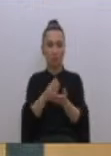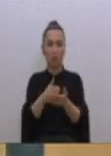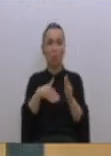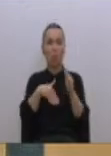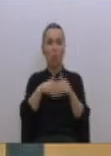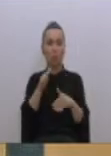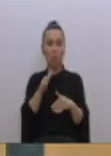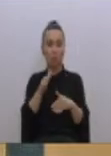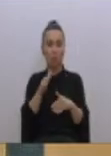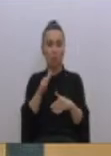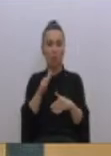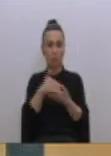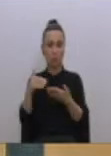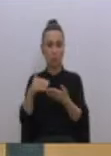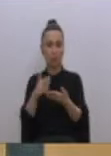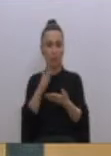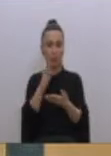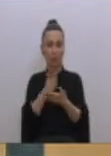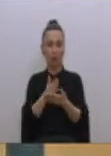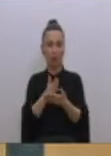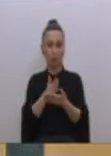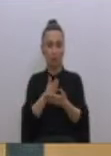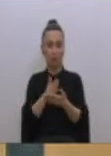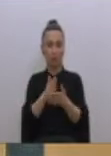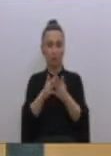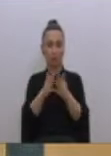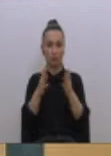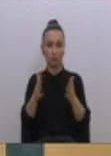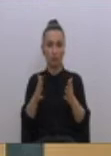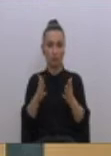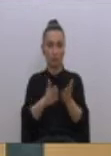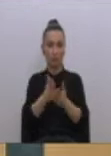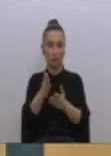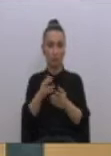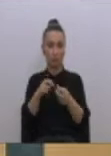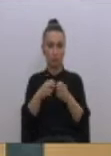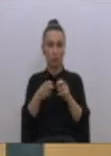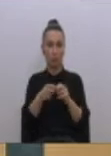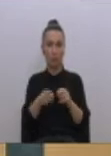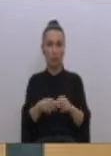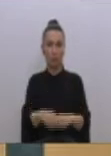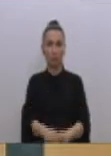უფრო მუნიციპალურ დონეზე დიდი ამ მიმართულებით გამოწვევები.